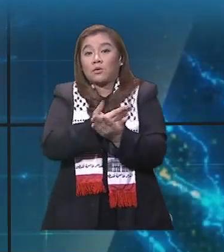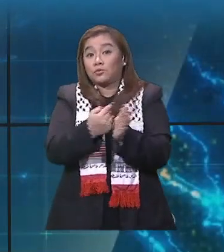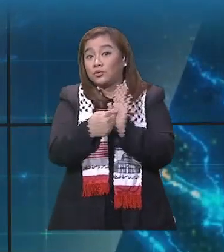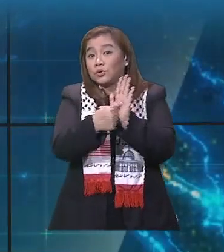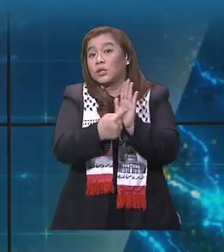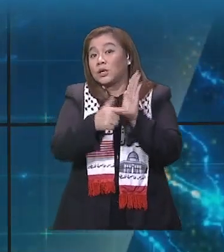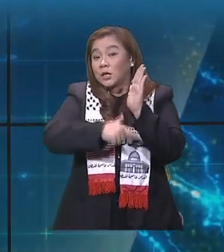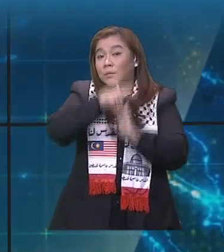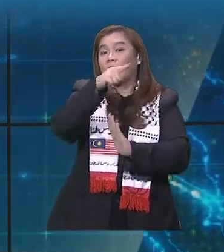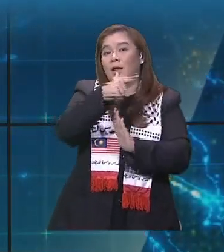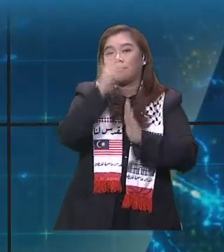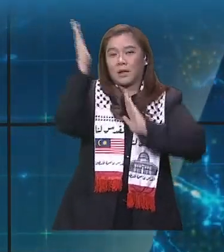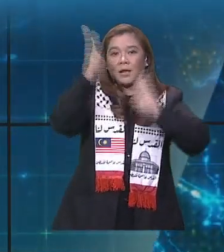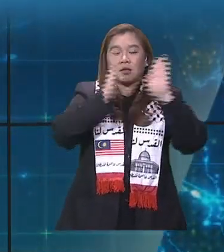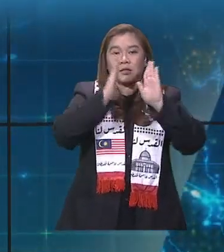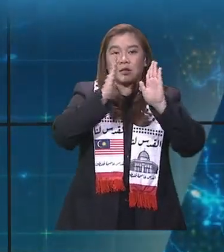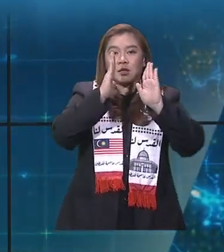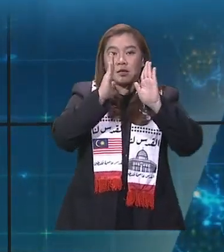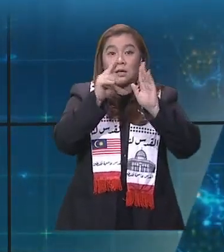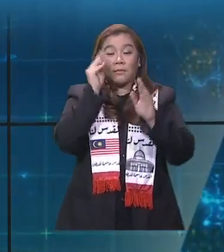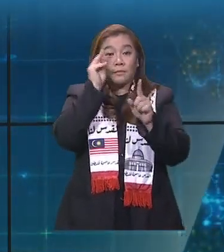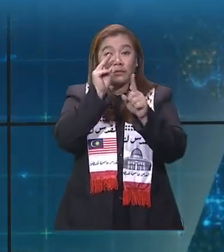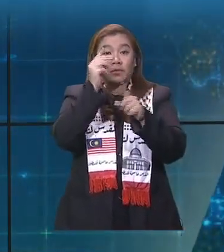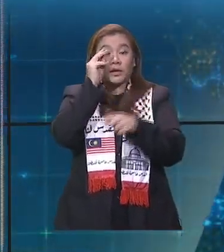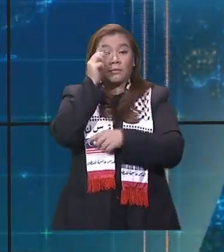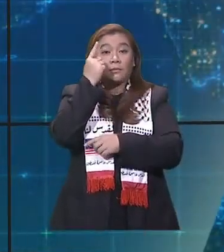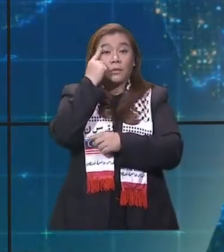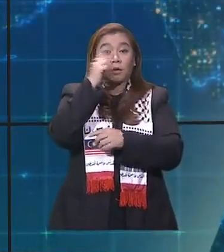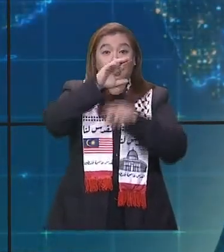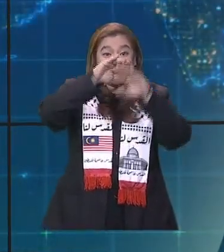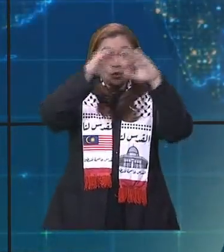di peringkat global dalam menarik pelaburan.